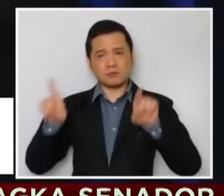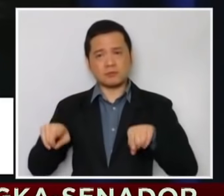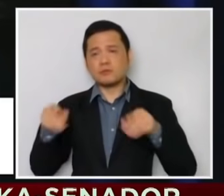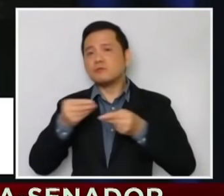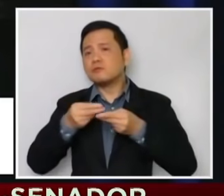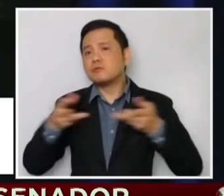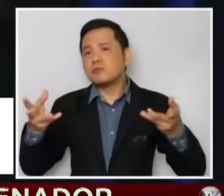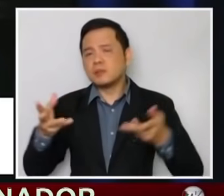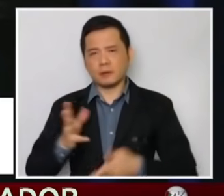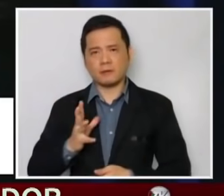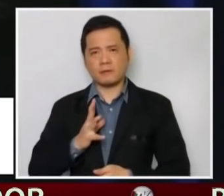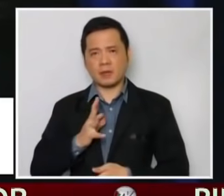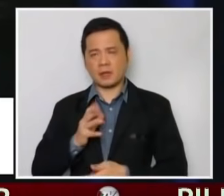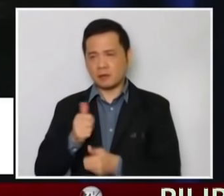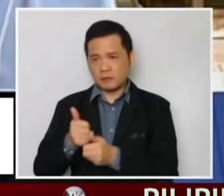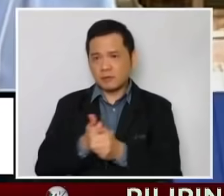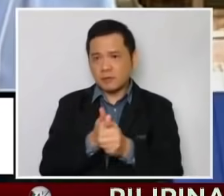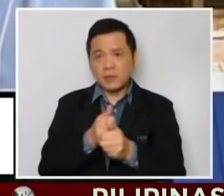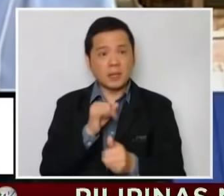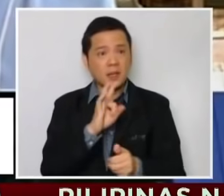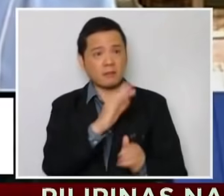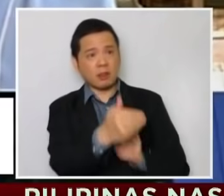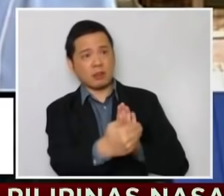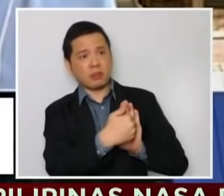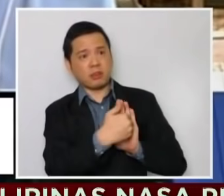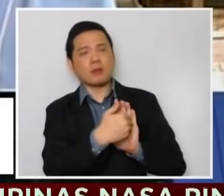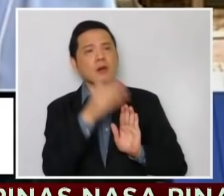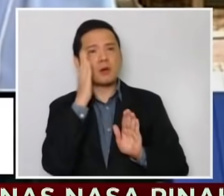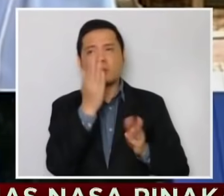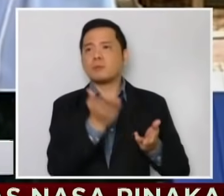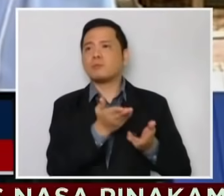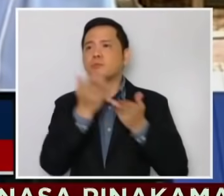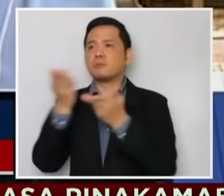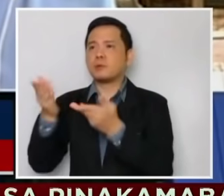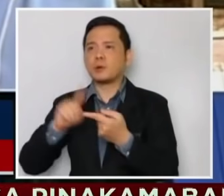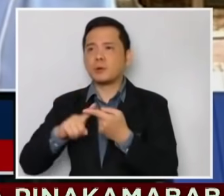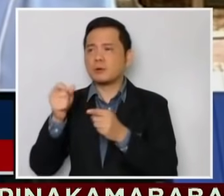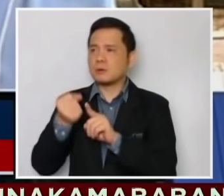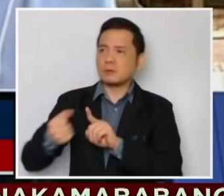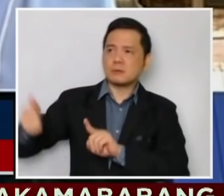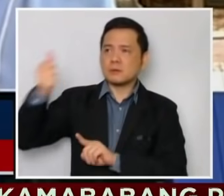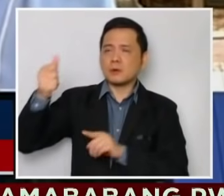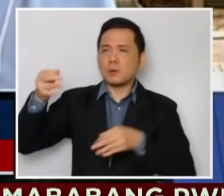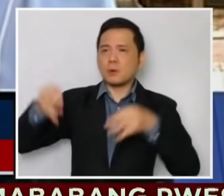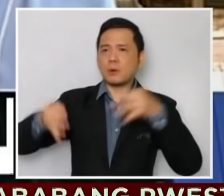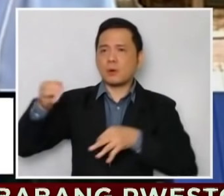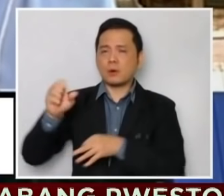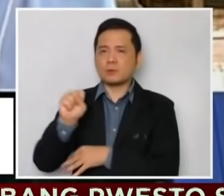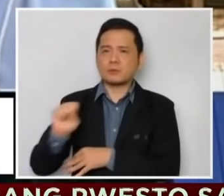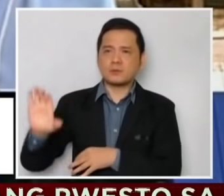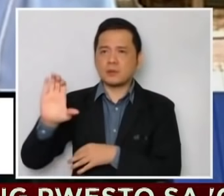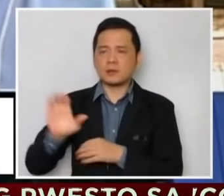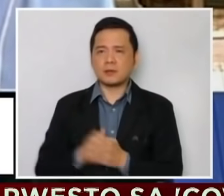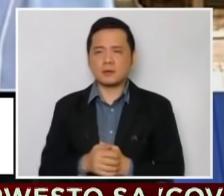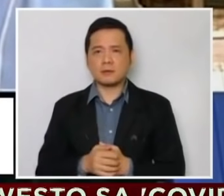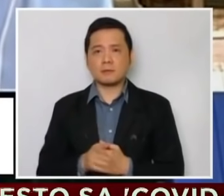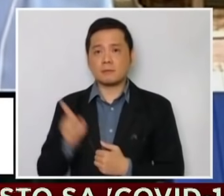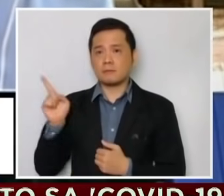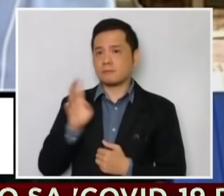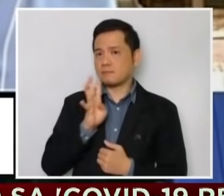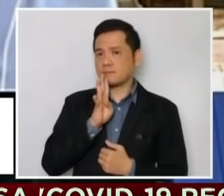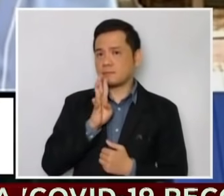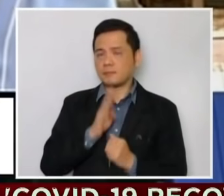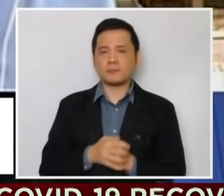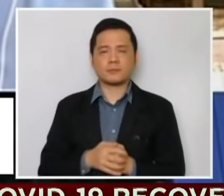mga senador sa Korte Suprema. Ang mga kalihim ay under the direct control and supervision ng Presidente. Pag